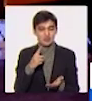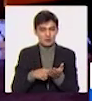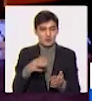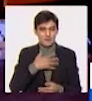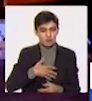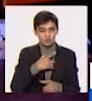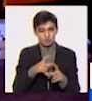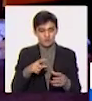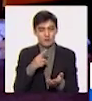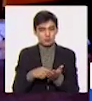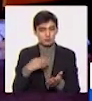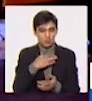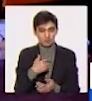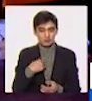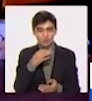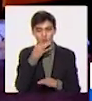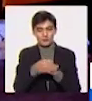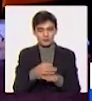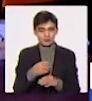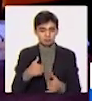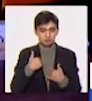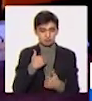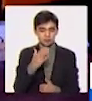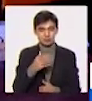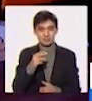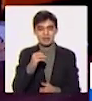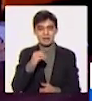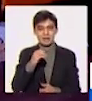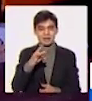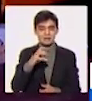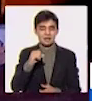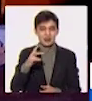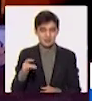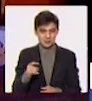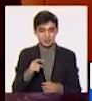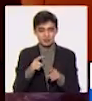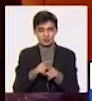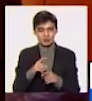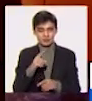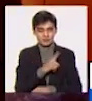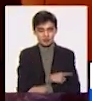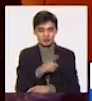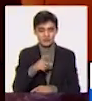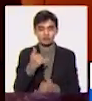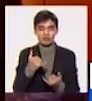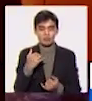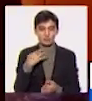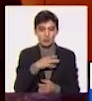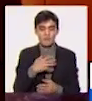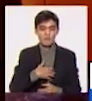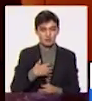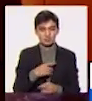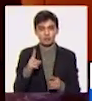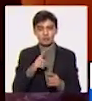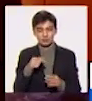наших граждан вопросы. Бибисара кеңес қызы, студиямызға қош келдіңіз. Қазіргідей дәрігерлер өте қажет